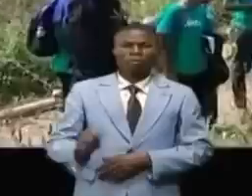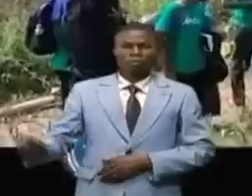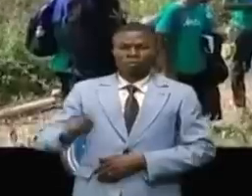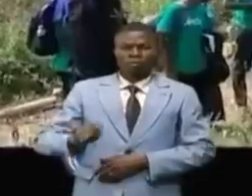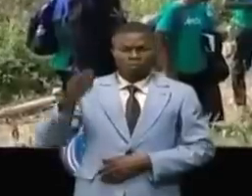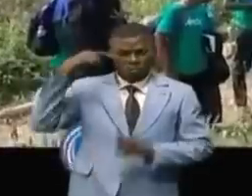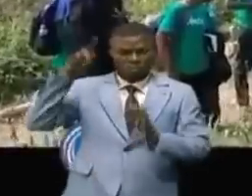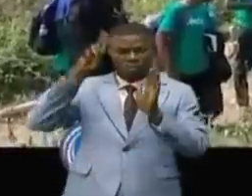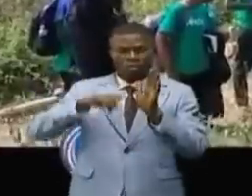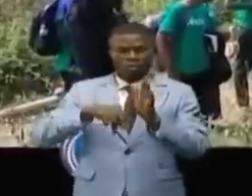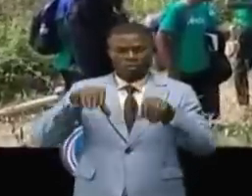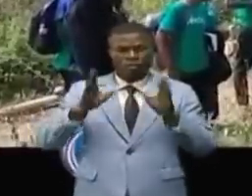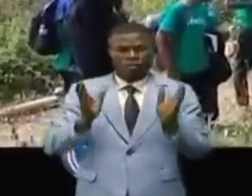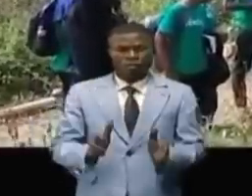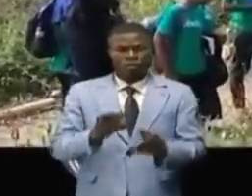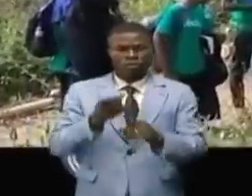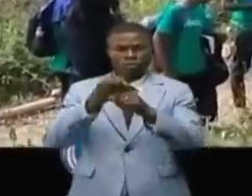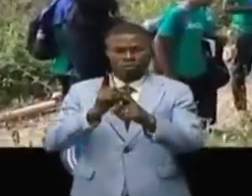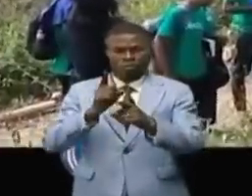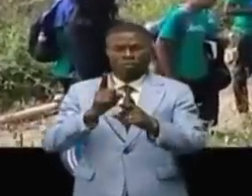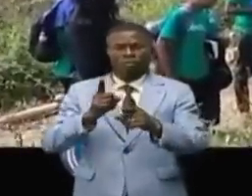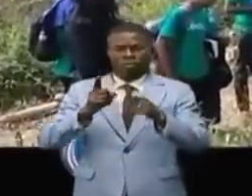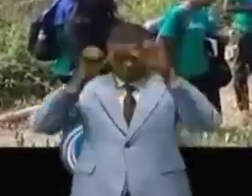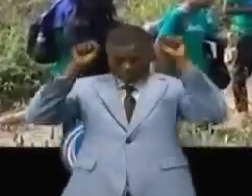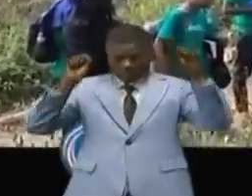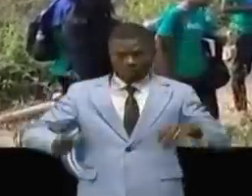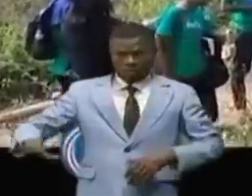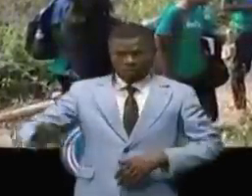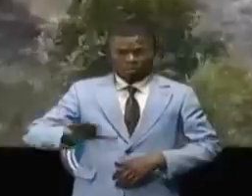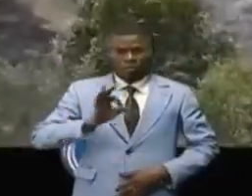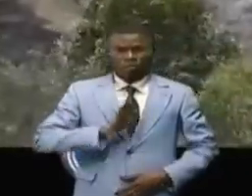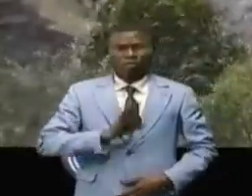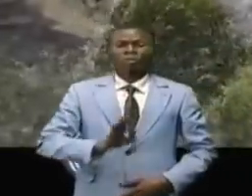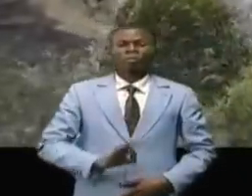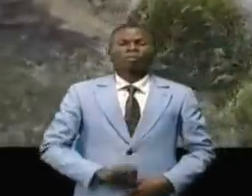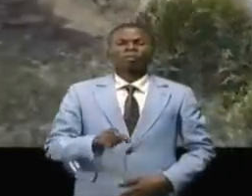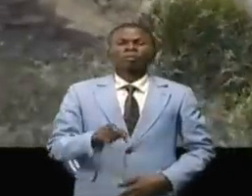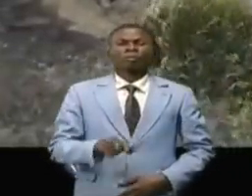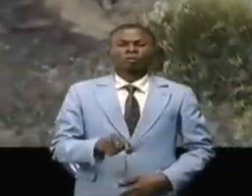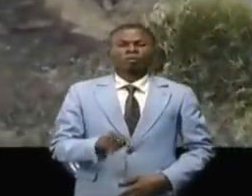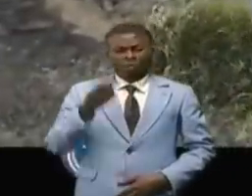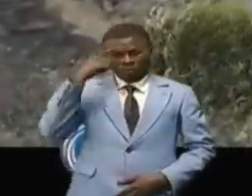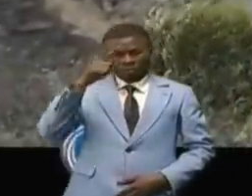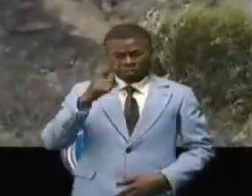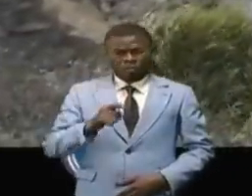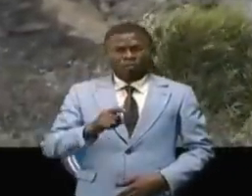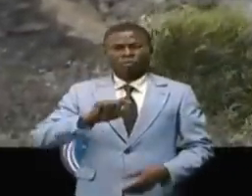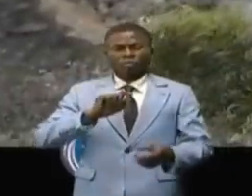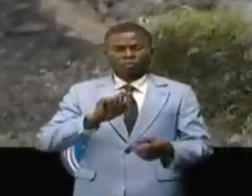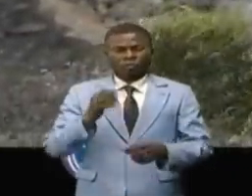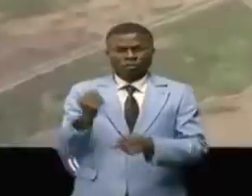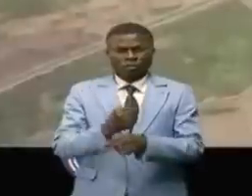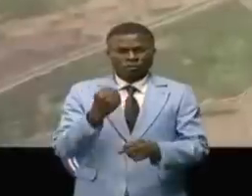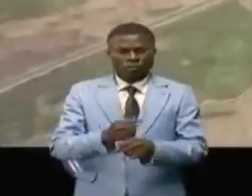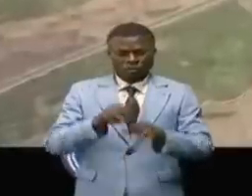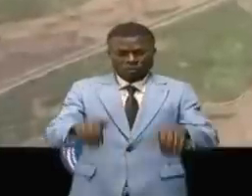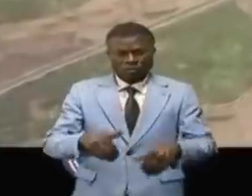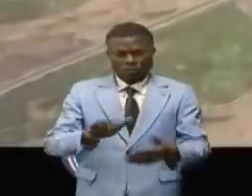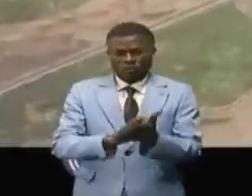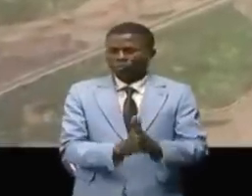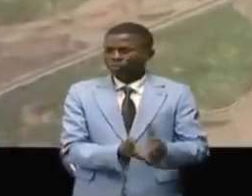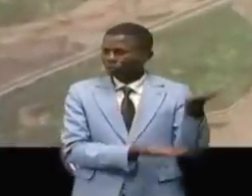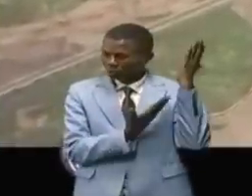congolais initié par le Président de la République Félix Antoine qui c'est qui Lambo pour faire la culture une priorité un